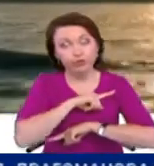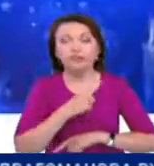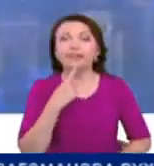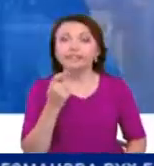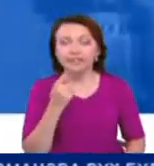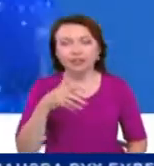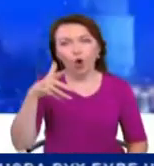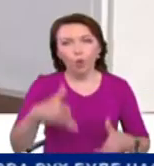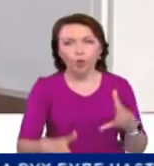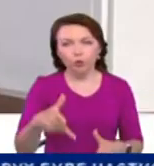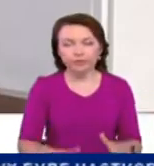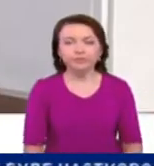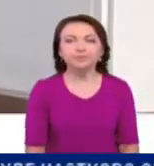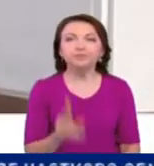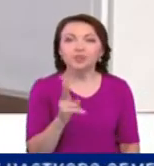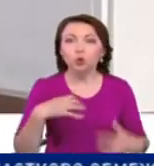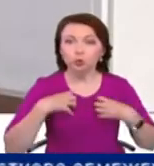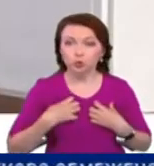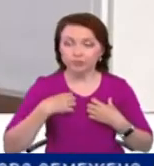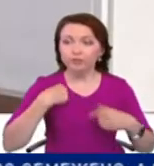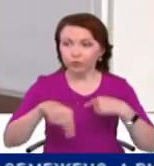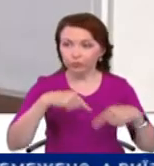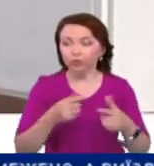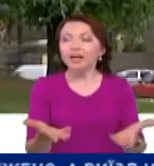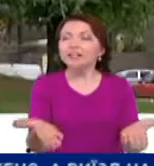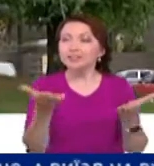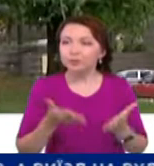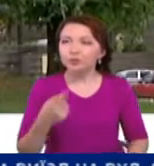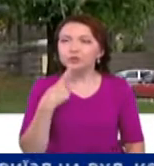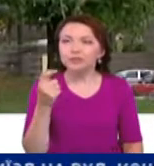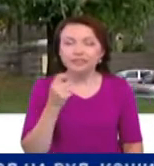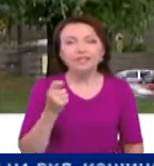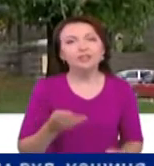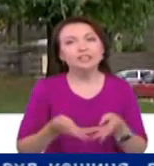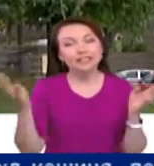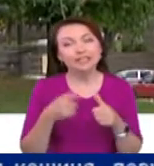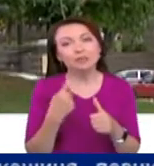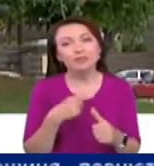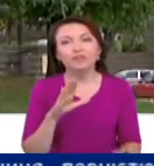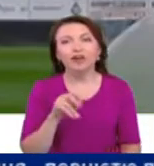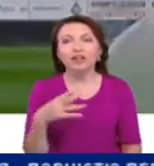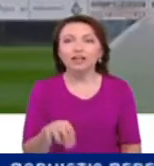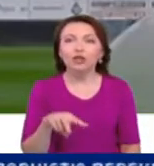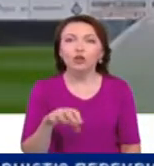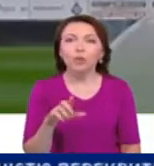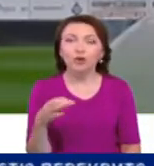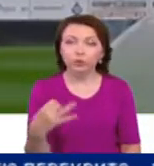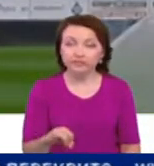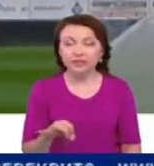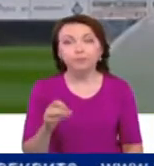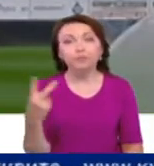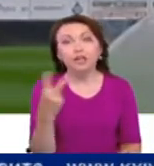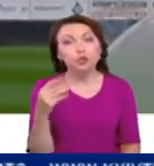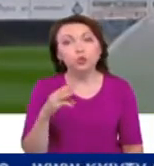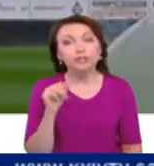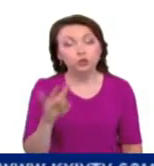Оболоні. Хто скучив за футболом, запрошуємо в неділю на стадіон імені Валерія Лобановського. Там в рамках другого